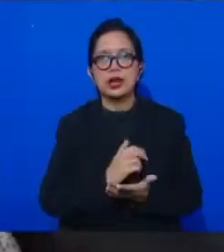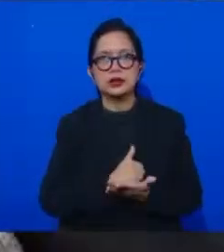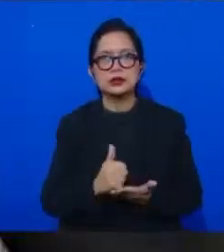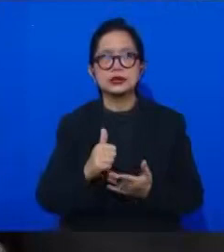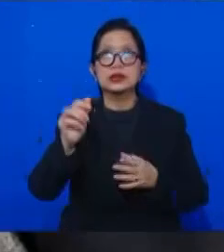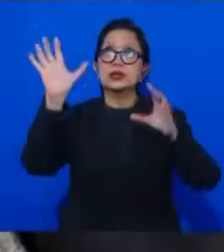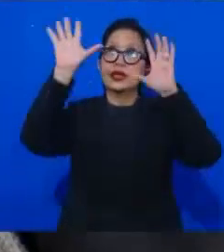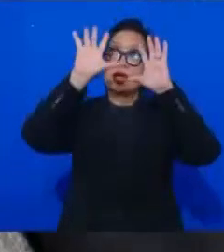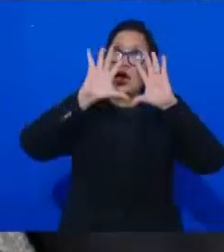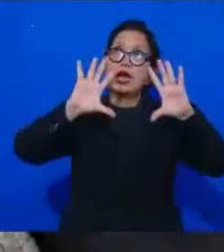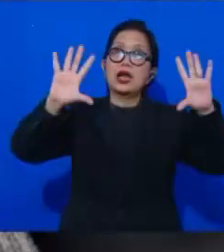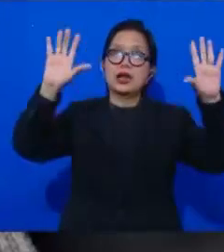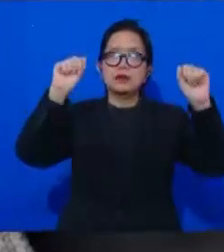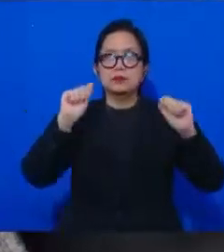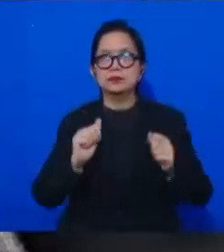sejuk banget sih. Nah.